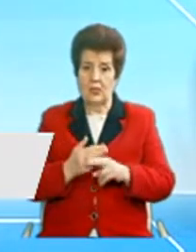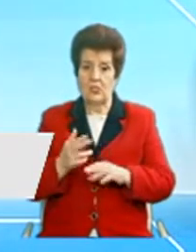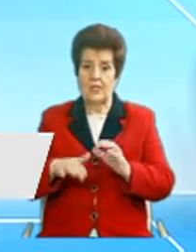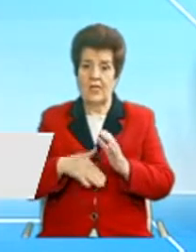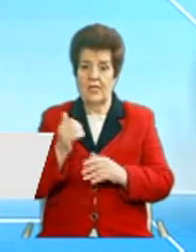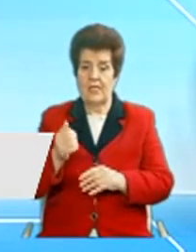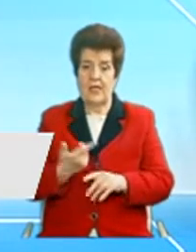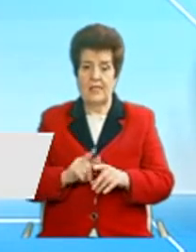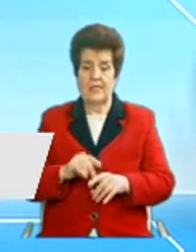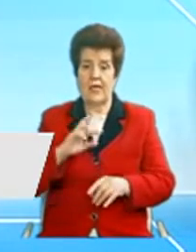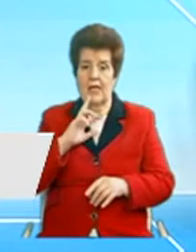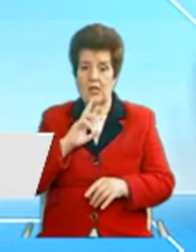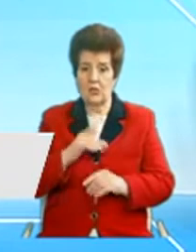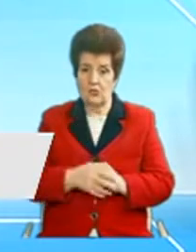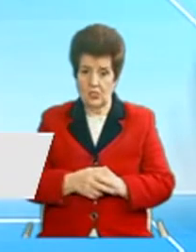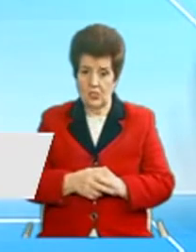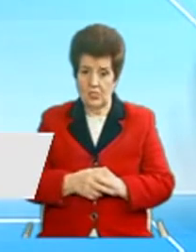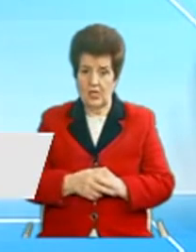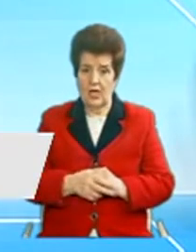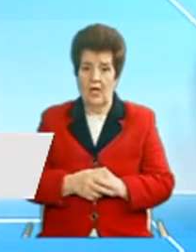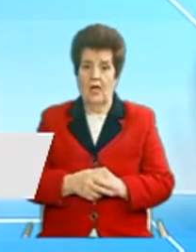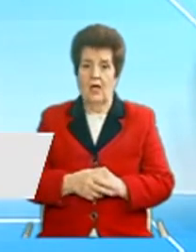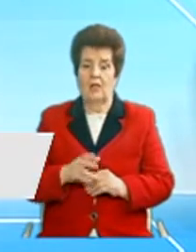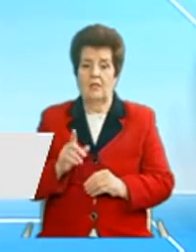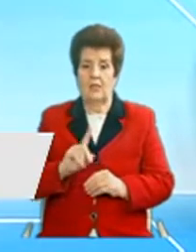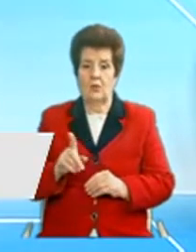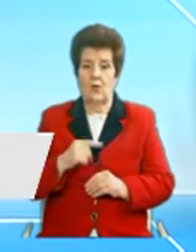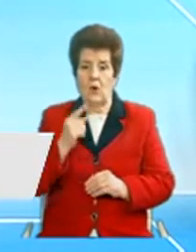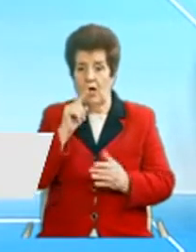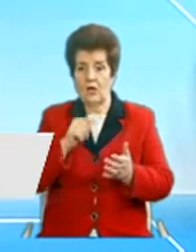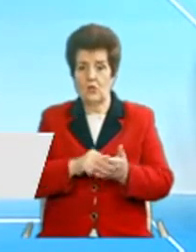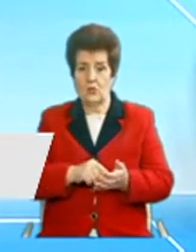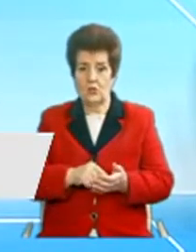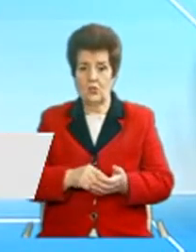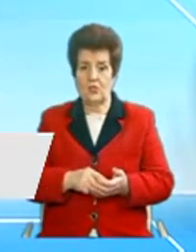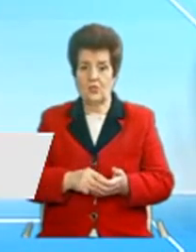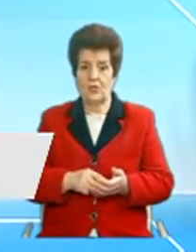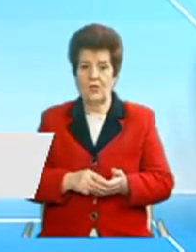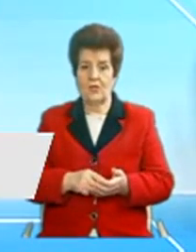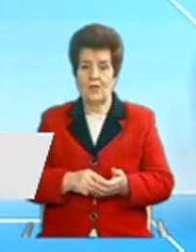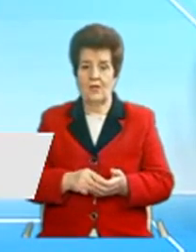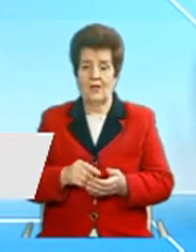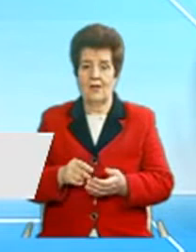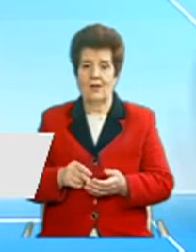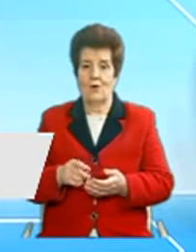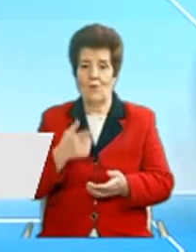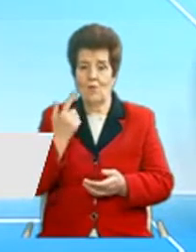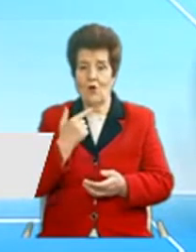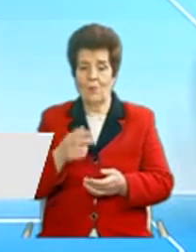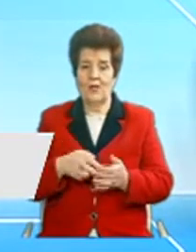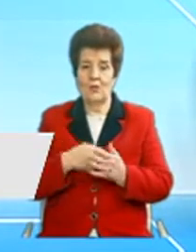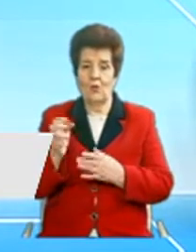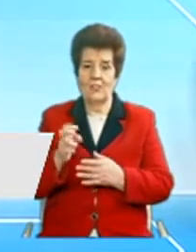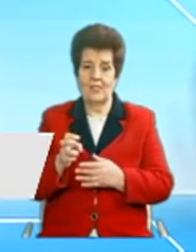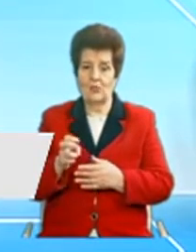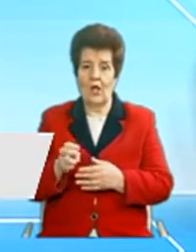eu cred că e greșit, fiindcă mă tem să nu ajungem vorba lui Caragiale într-o scrisoare pierdută